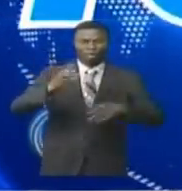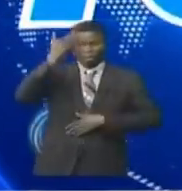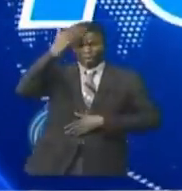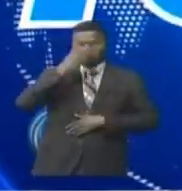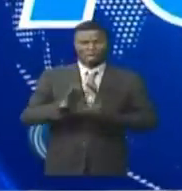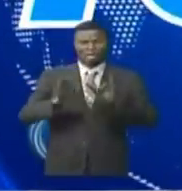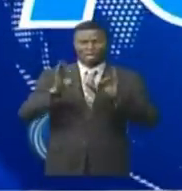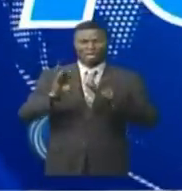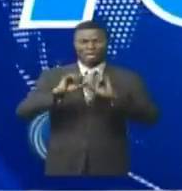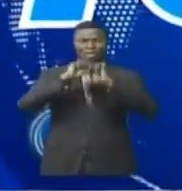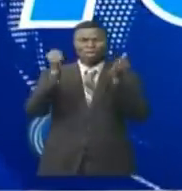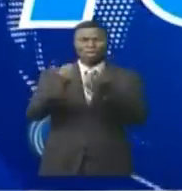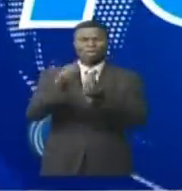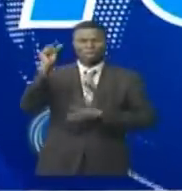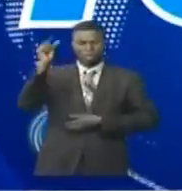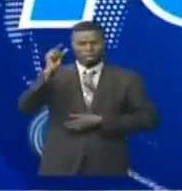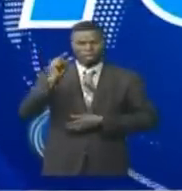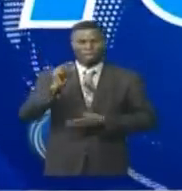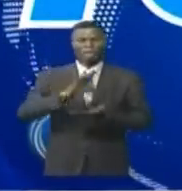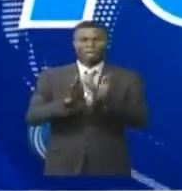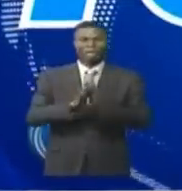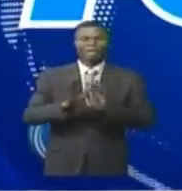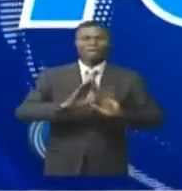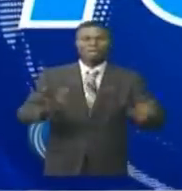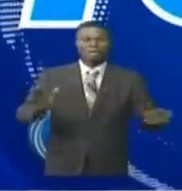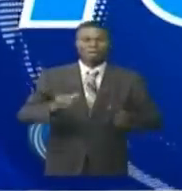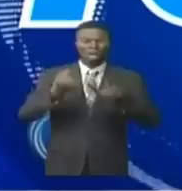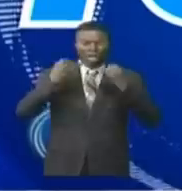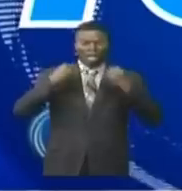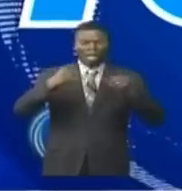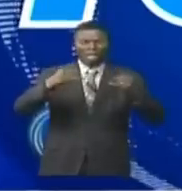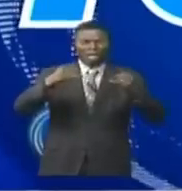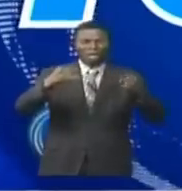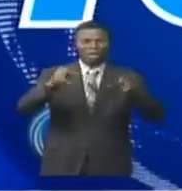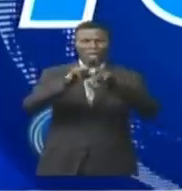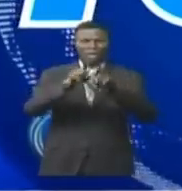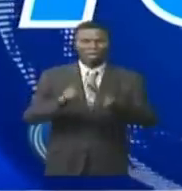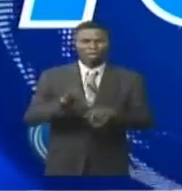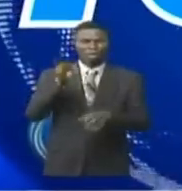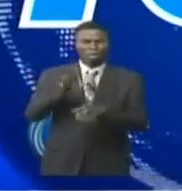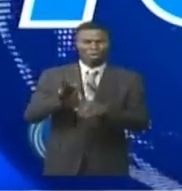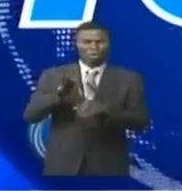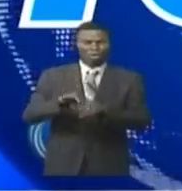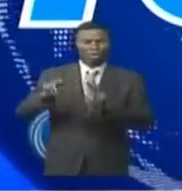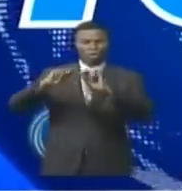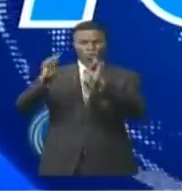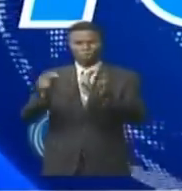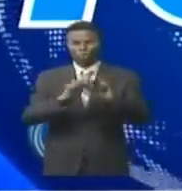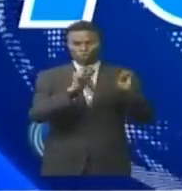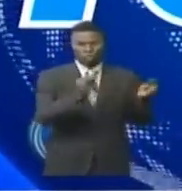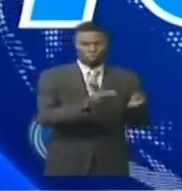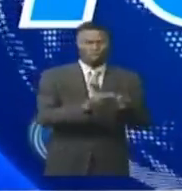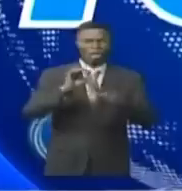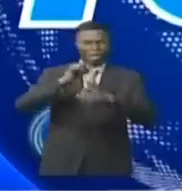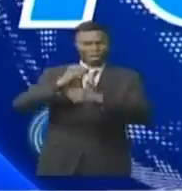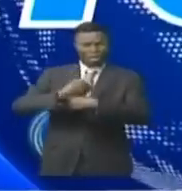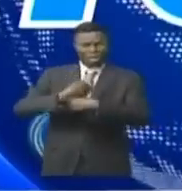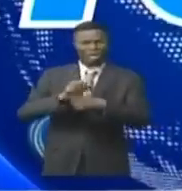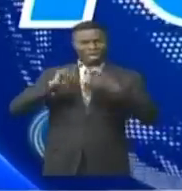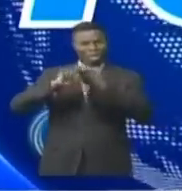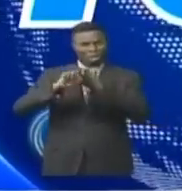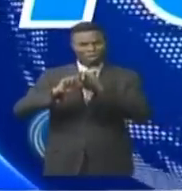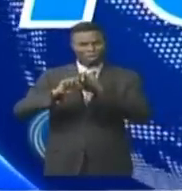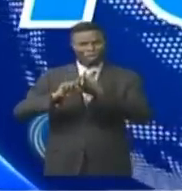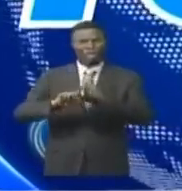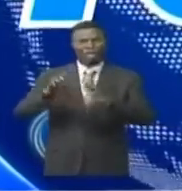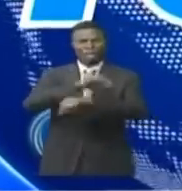CENI afin d'assurer l'accessibilité de l'information électorale aux parties prenantes et de restaurer la confiance entre